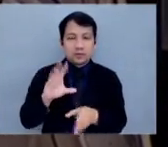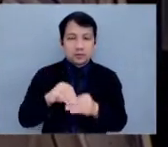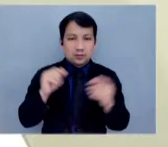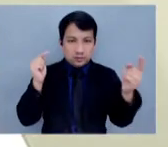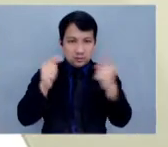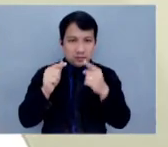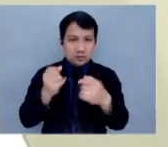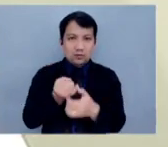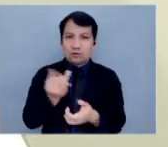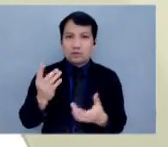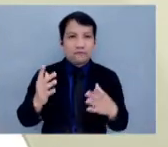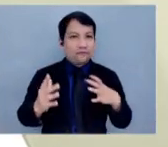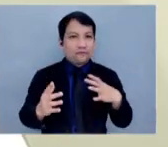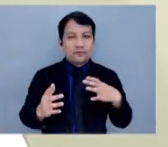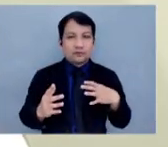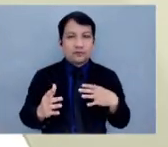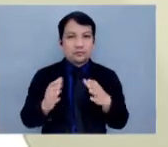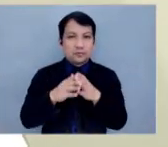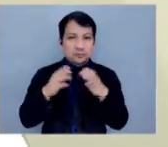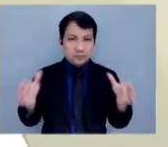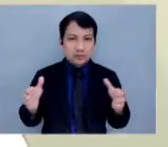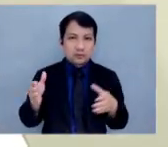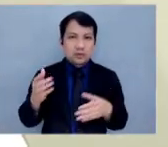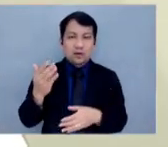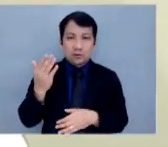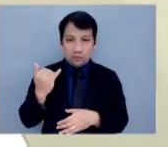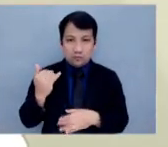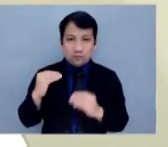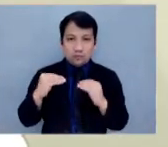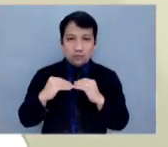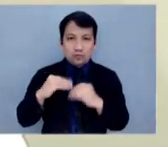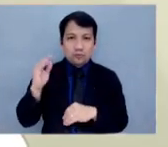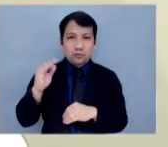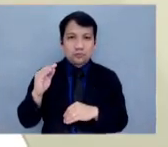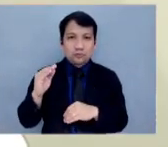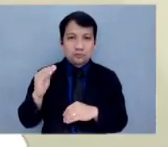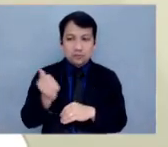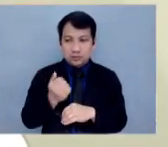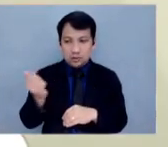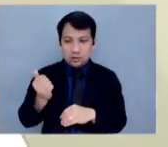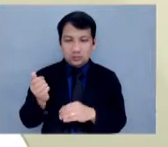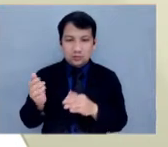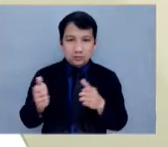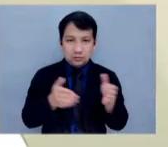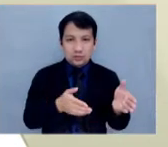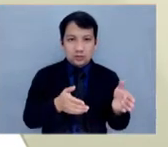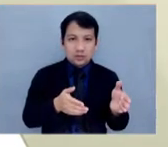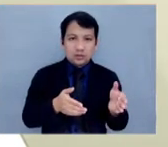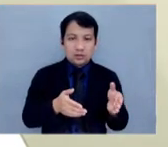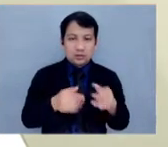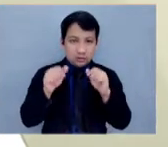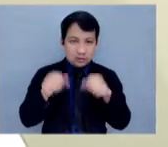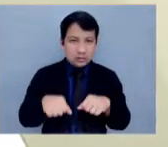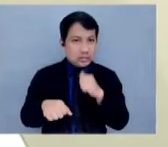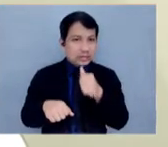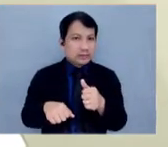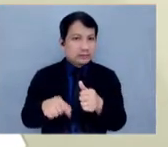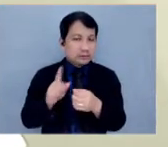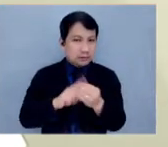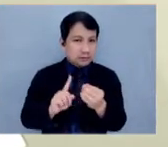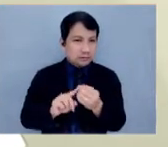ito. Malaki na po yun because there are other modes of transportation available po. Hindi lang naman po yan